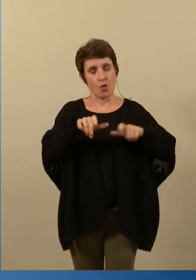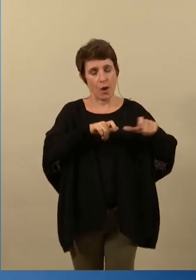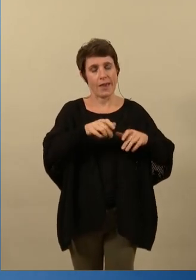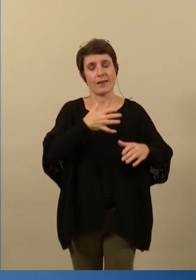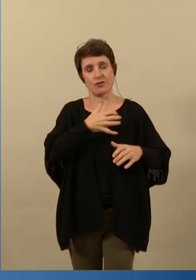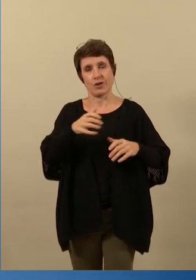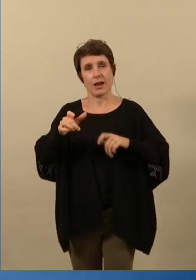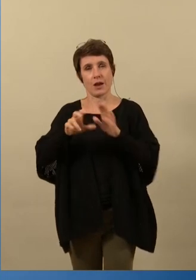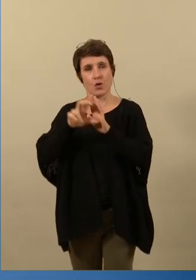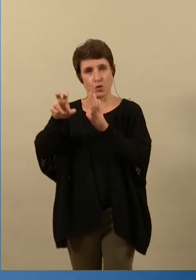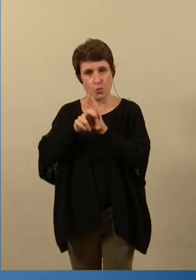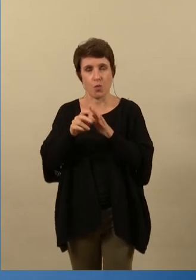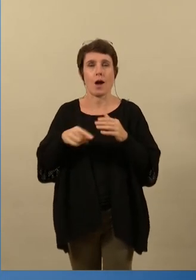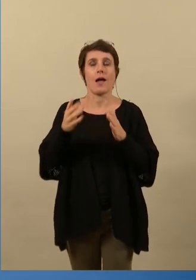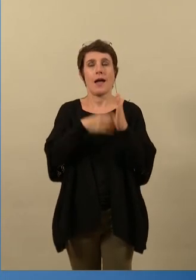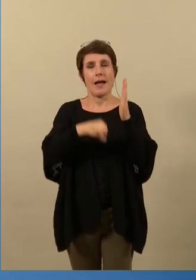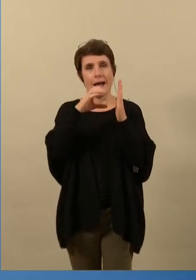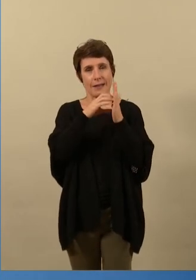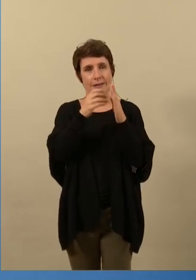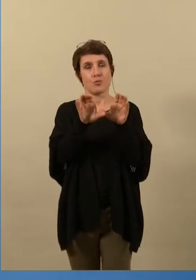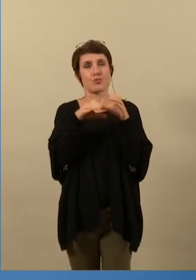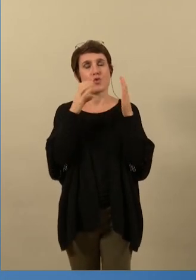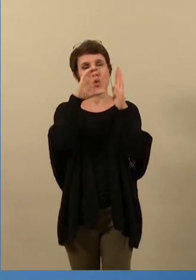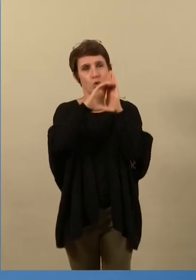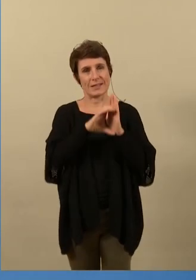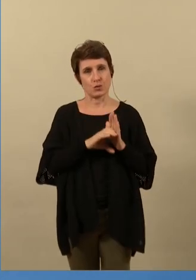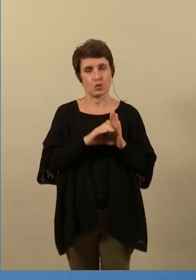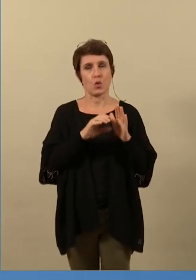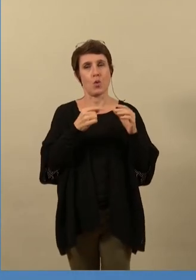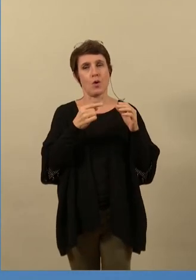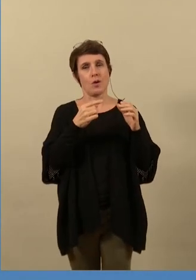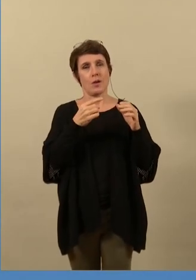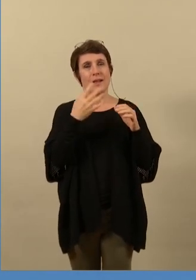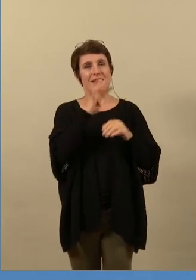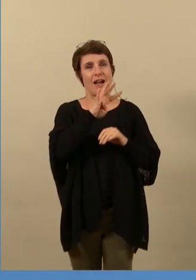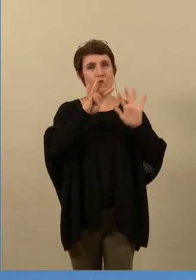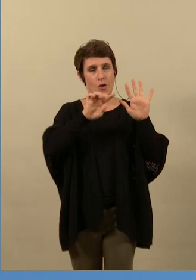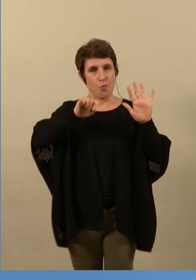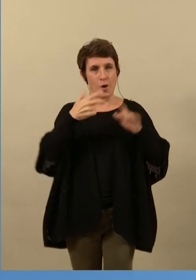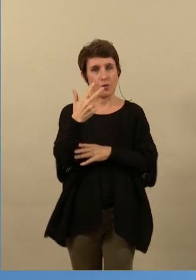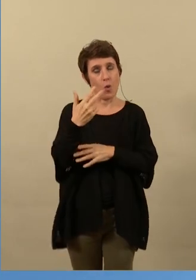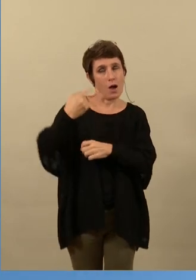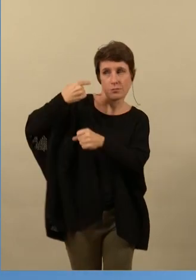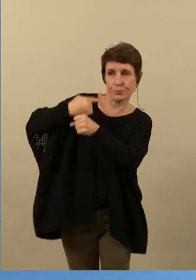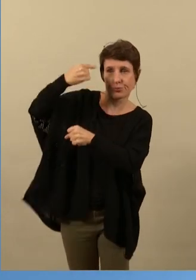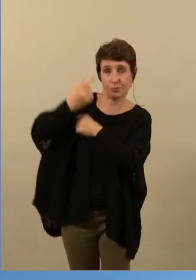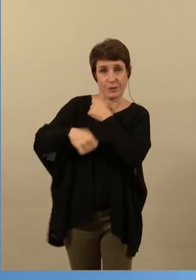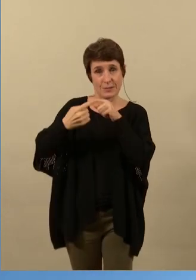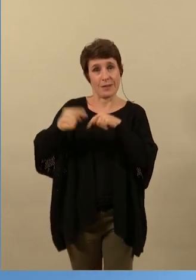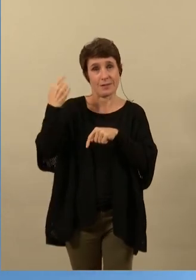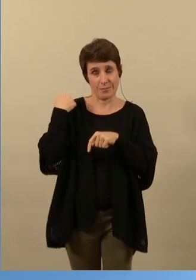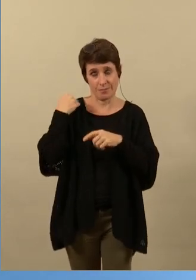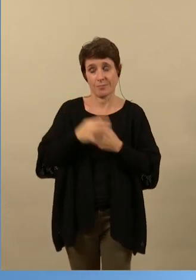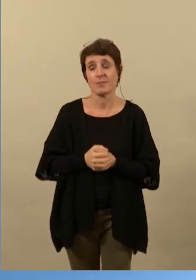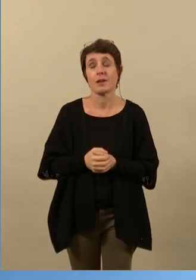l'article 49 alinéa 3 de la Constitution s'est abattu sur nous pour la 16e fois mardi dernier les discussions portait